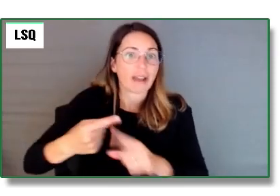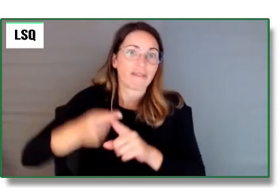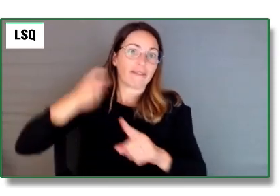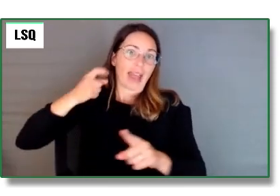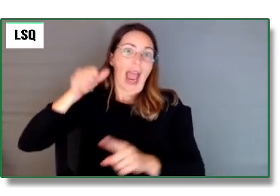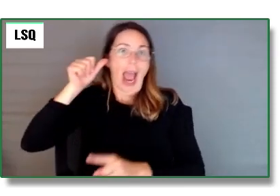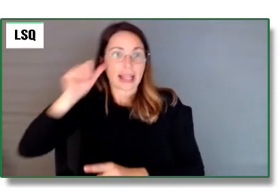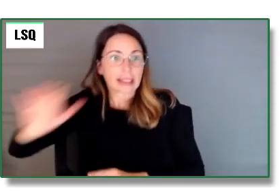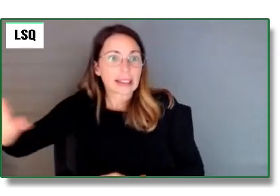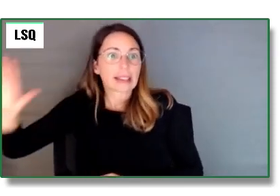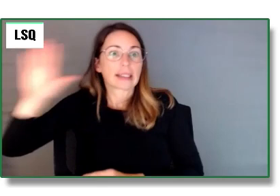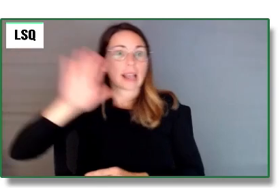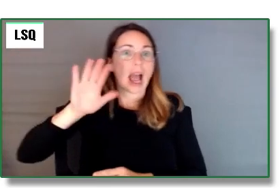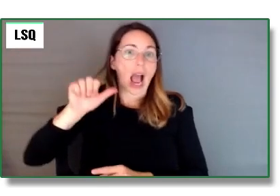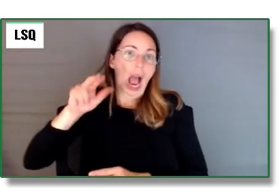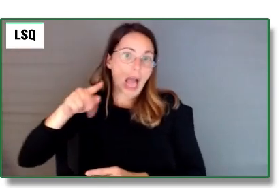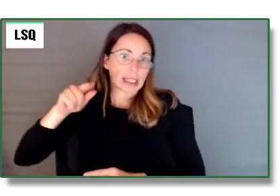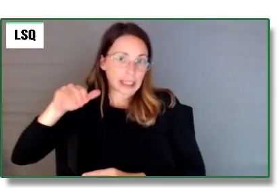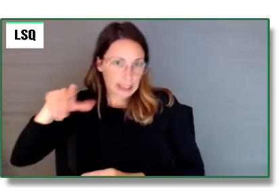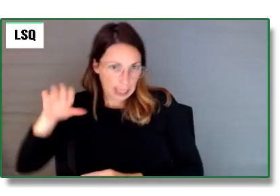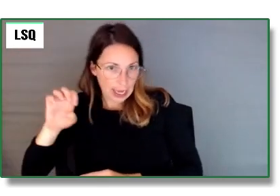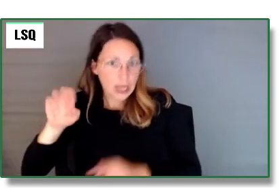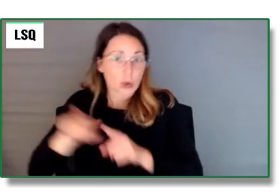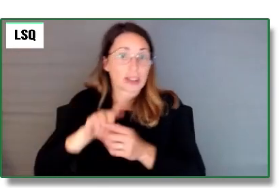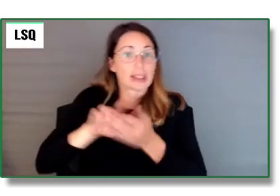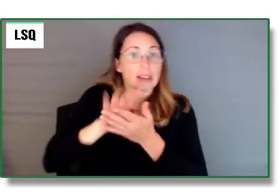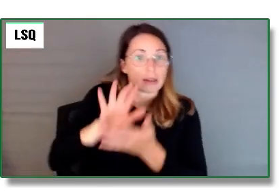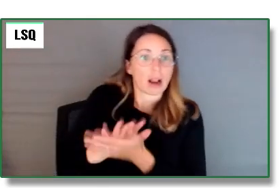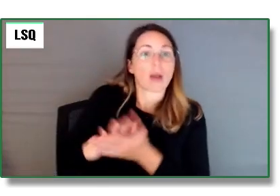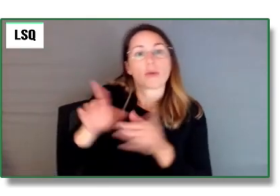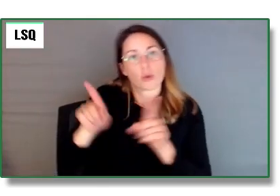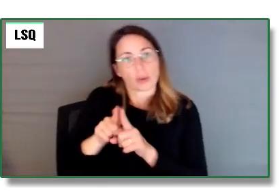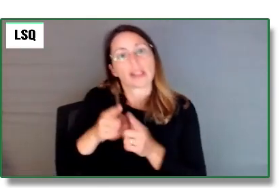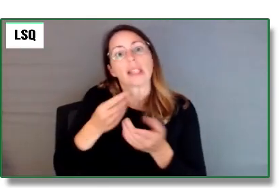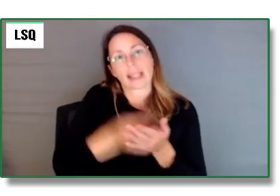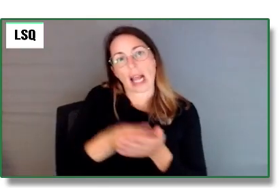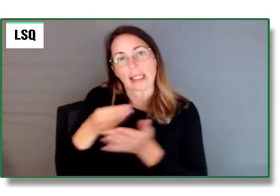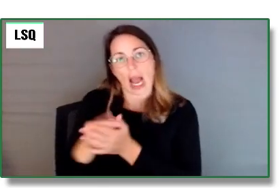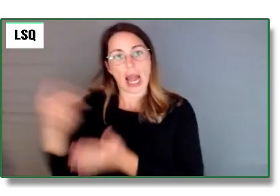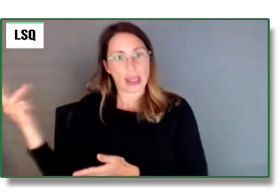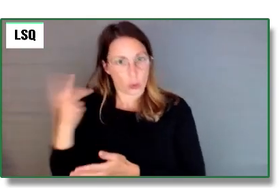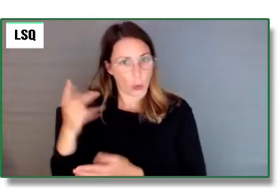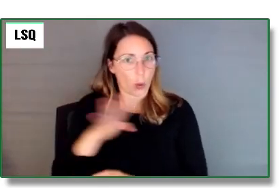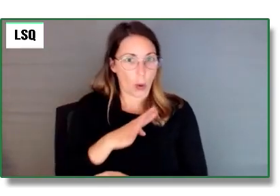vivant dans un ménage à double revenu. En réalité, je ne peux pas et on ne devrait pas